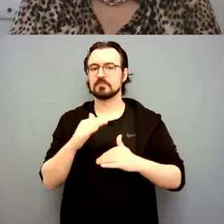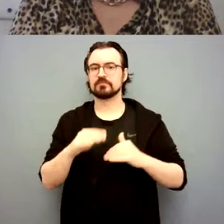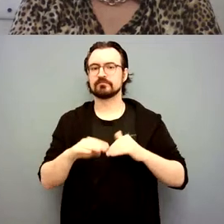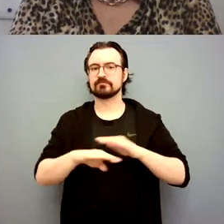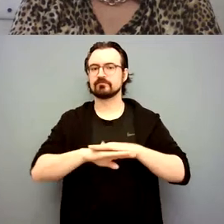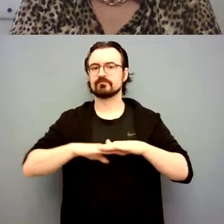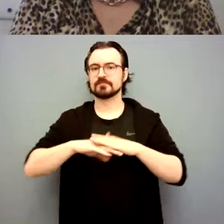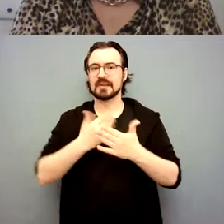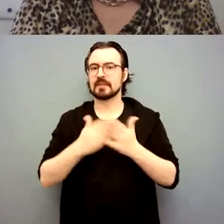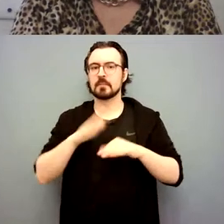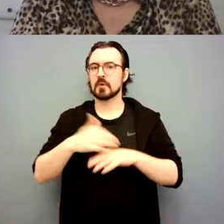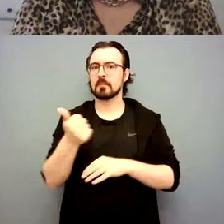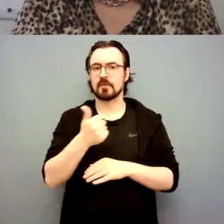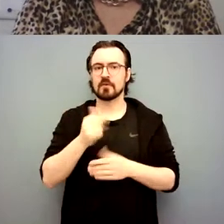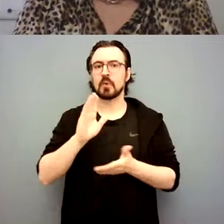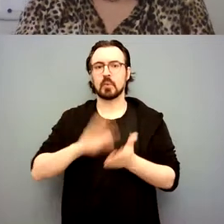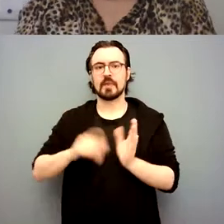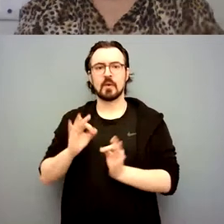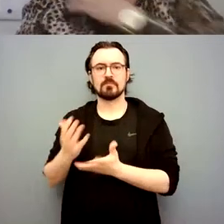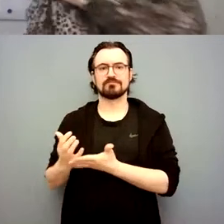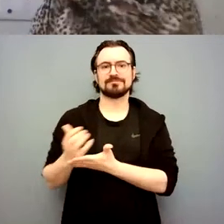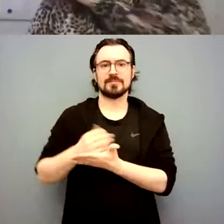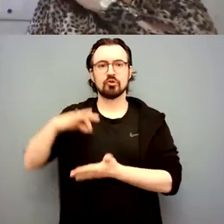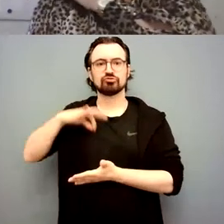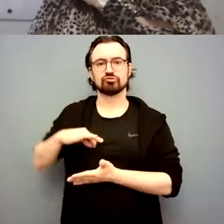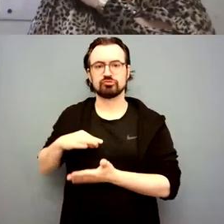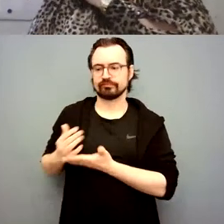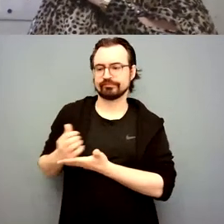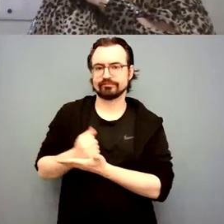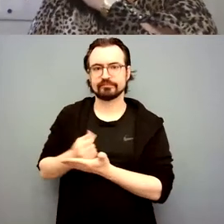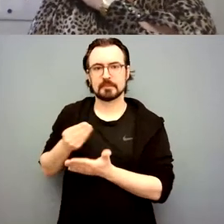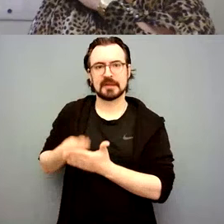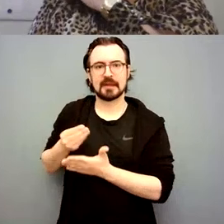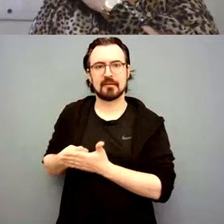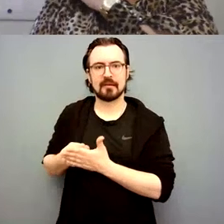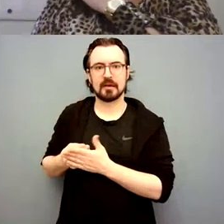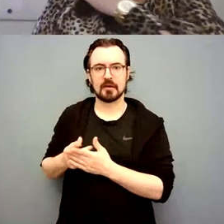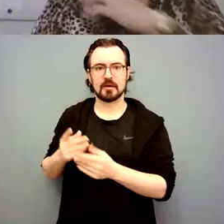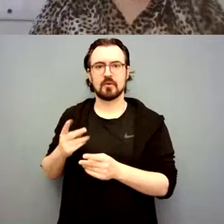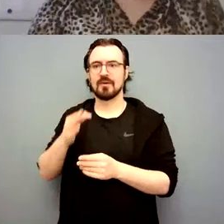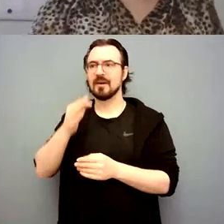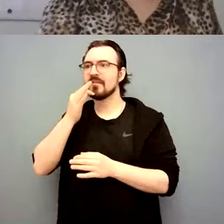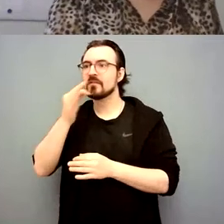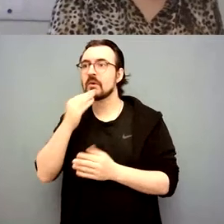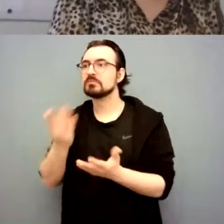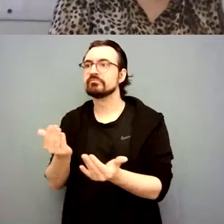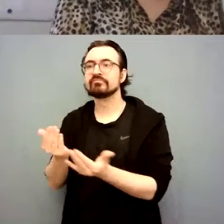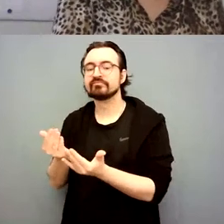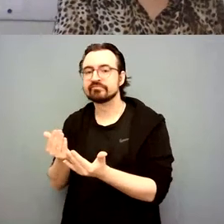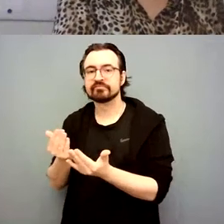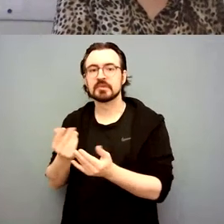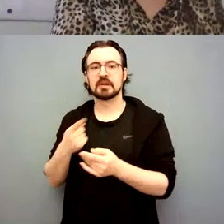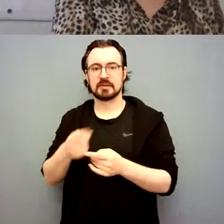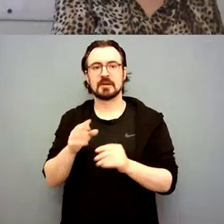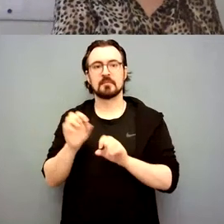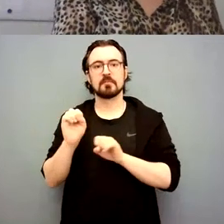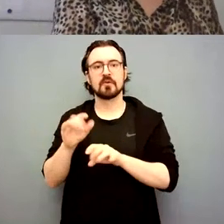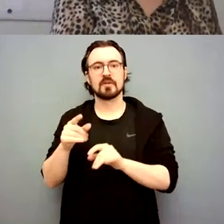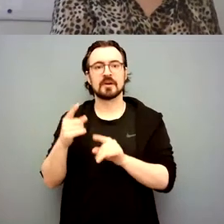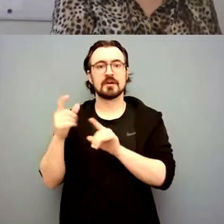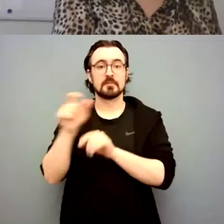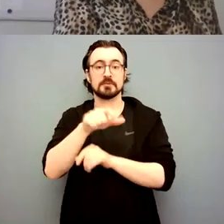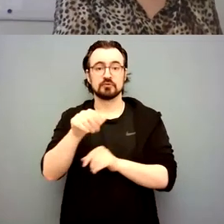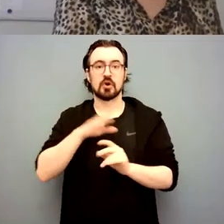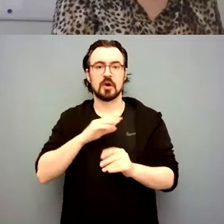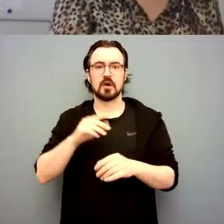egentligen behov utan på lönsamhet och på efterfrågan är väldigt dåligt för personer som har komplexa